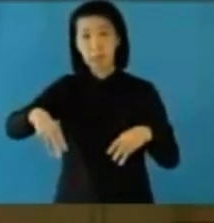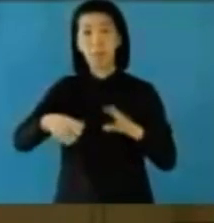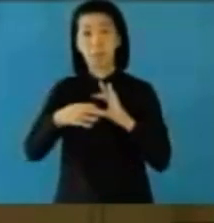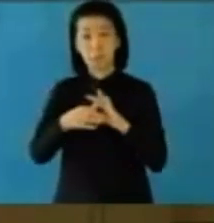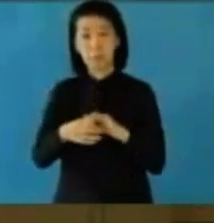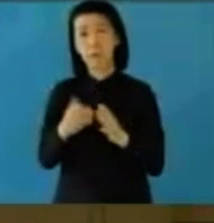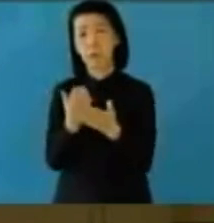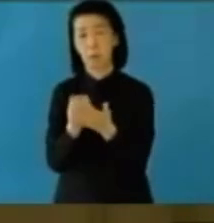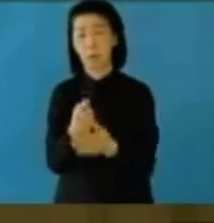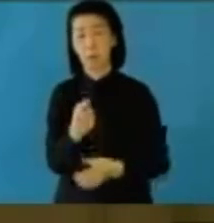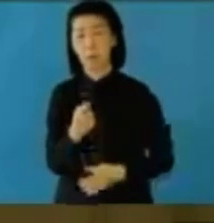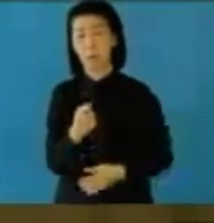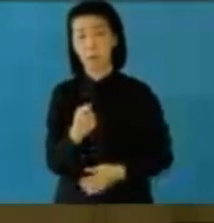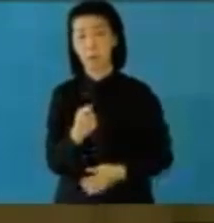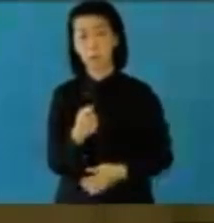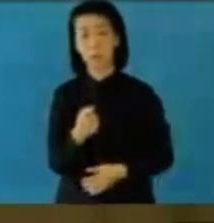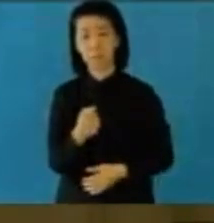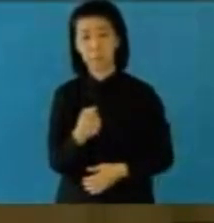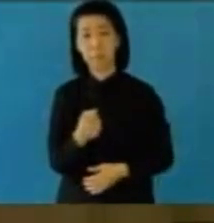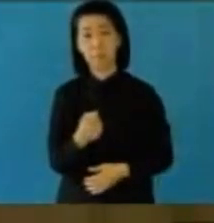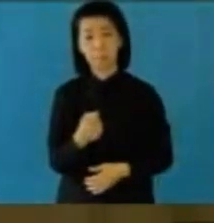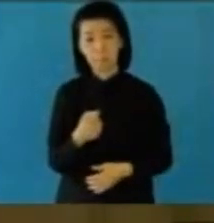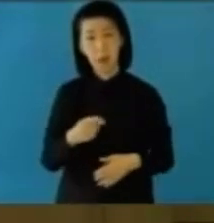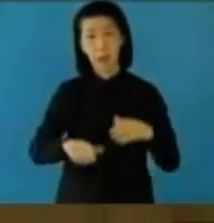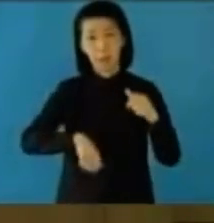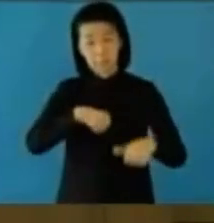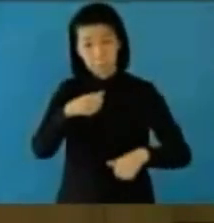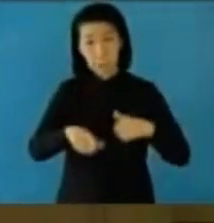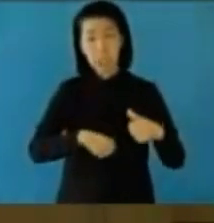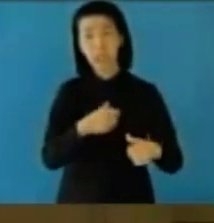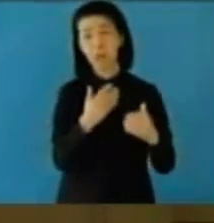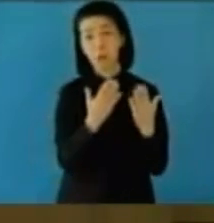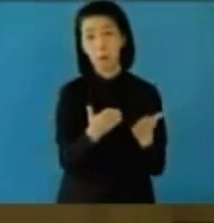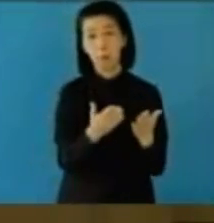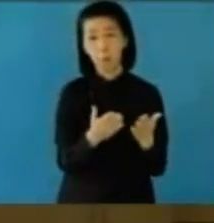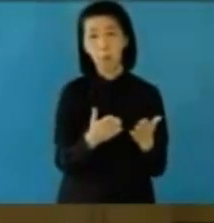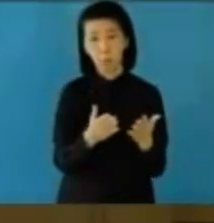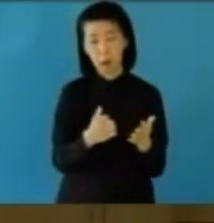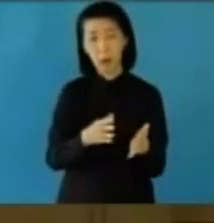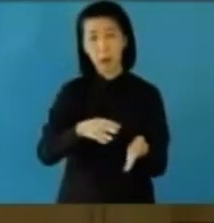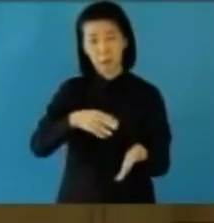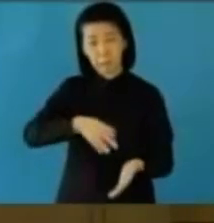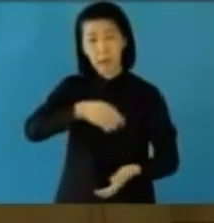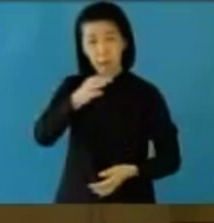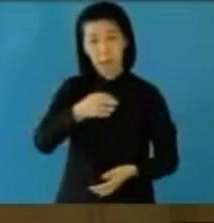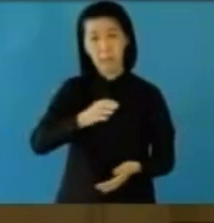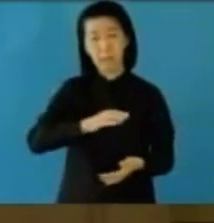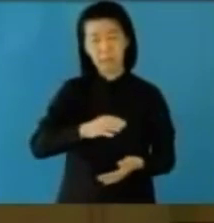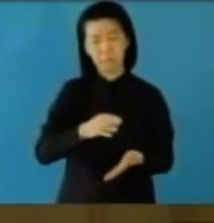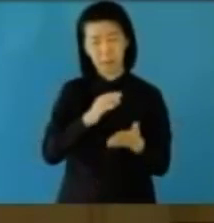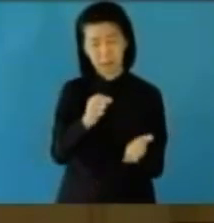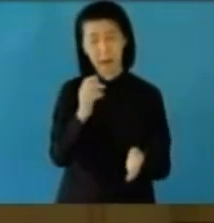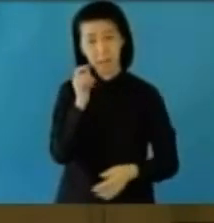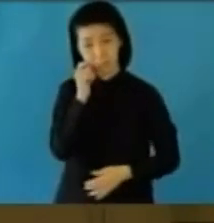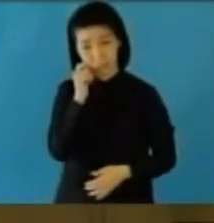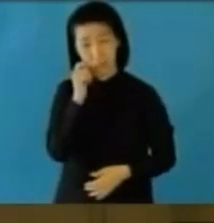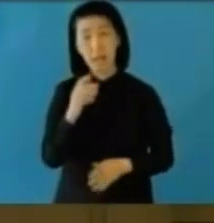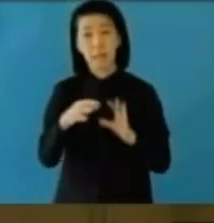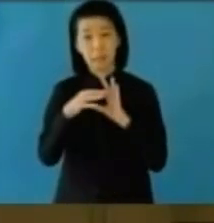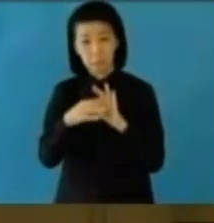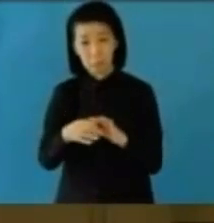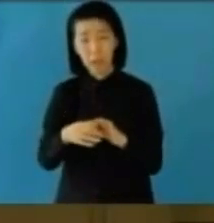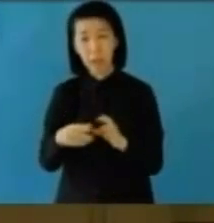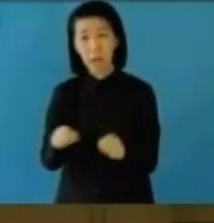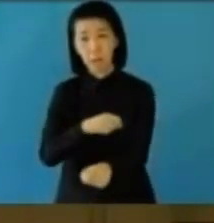フリースクールは正直今授業料払えないんだと、学校に行けないんだと。だから不登校の特例校なんですよ。特例校は